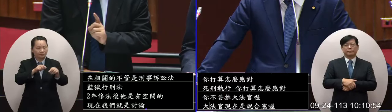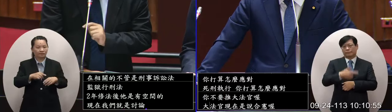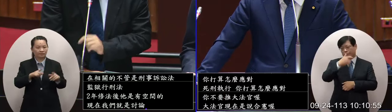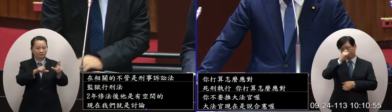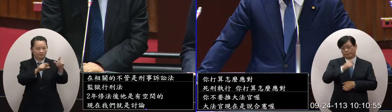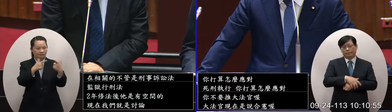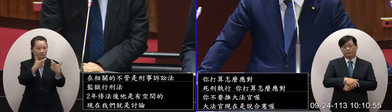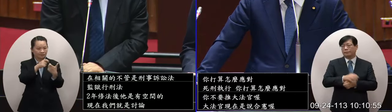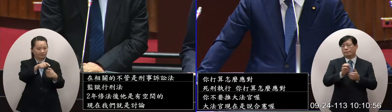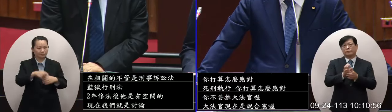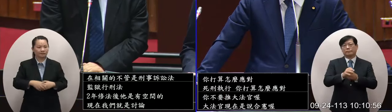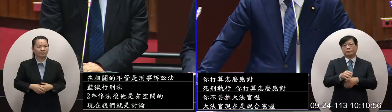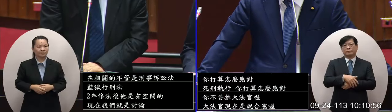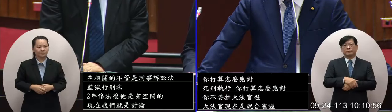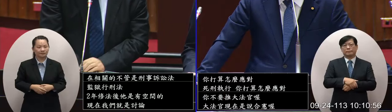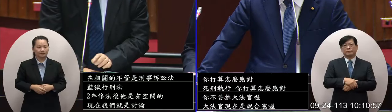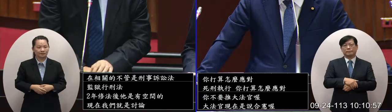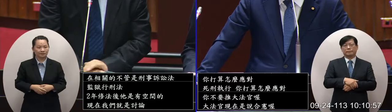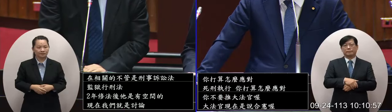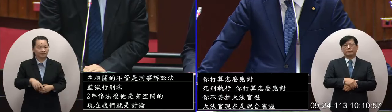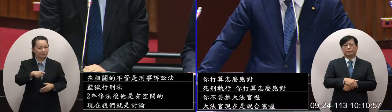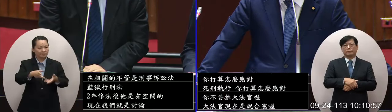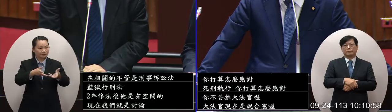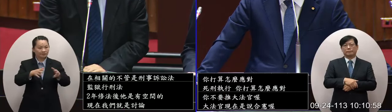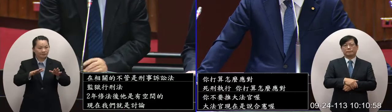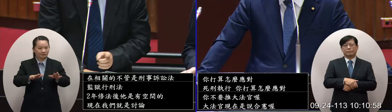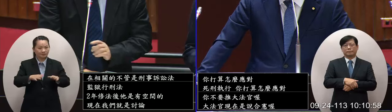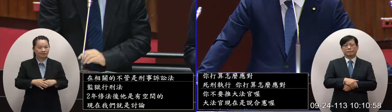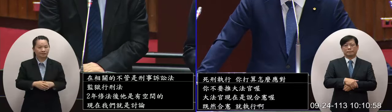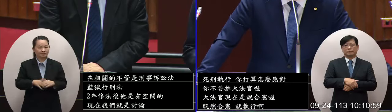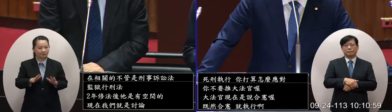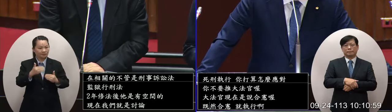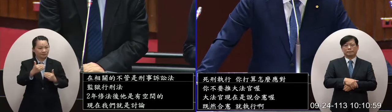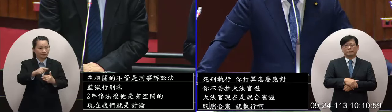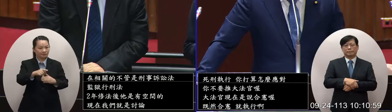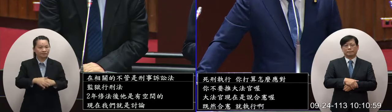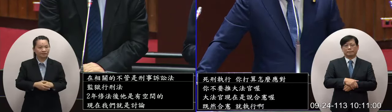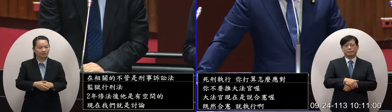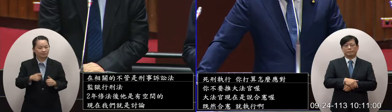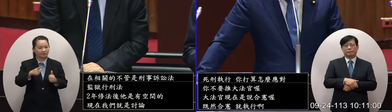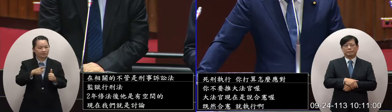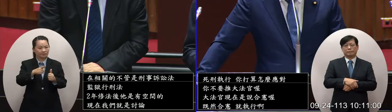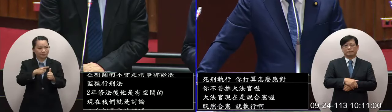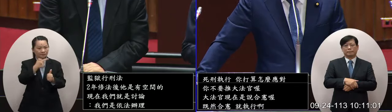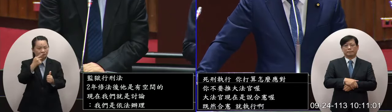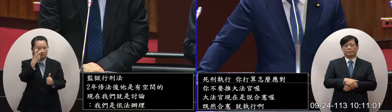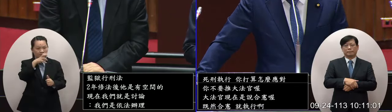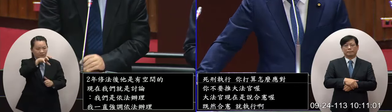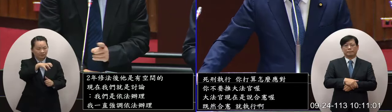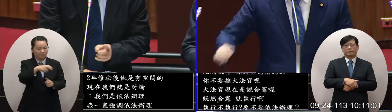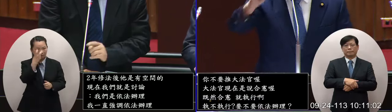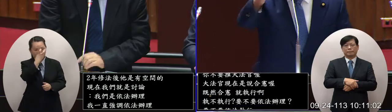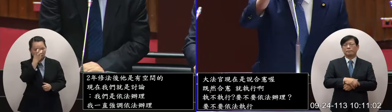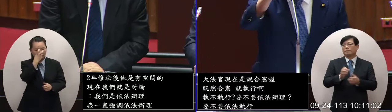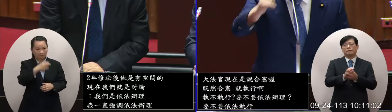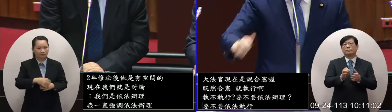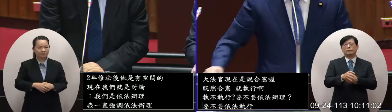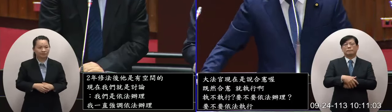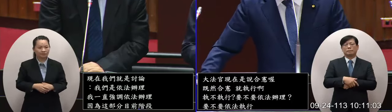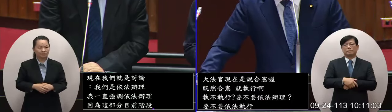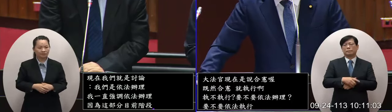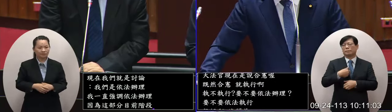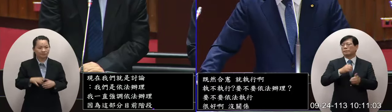好啊，没关系啊。啊， 他这部分因为目前的阶段就是要先由最高检察署来审核。 没关系，所